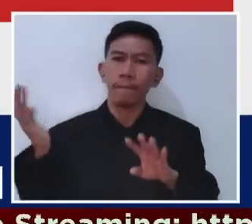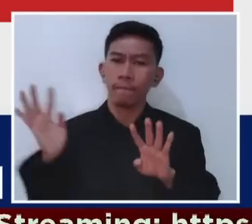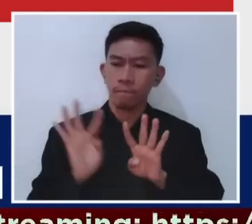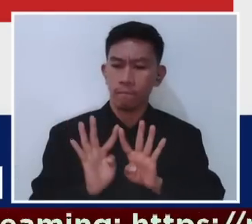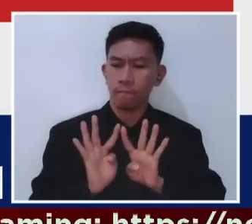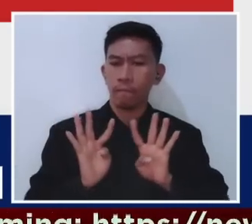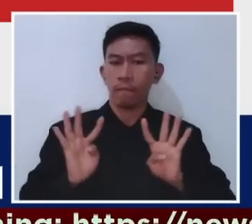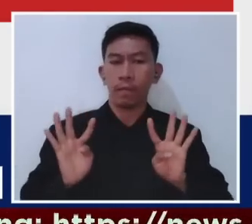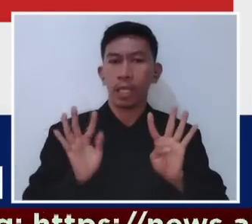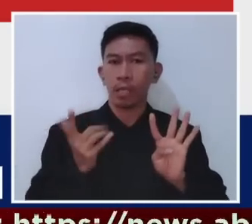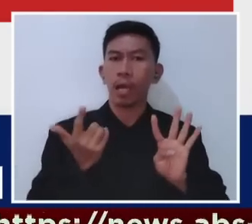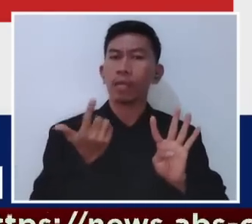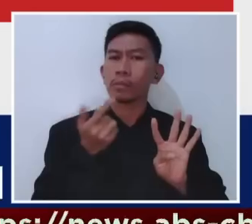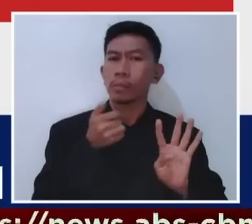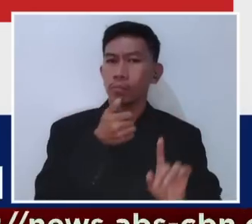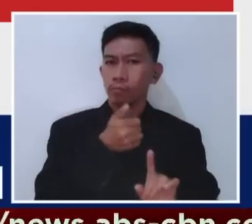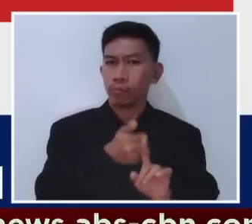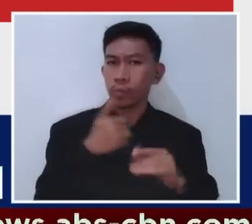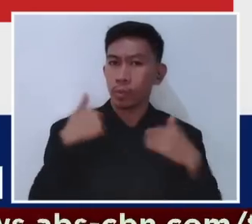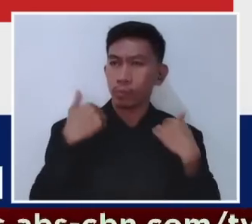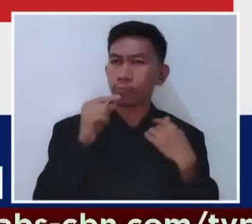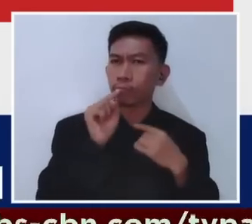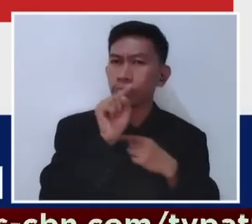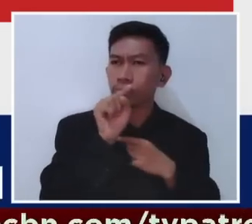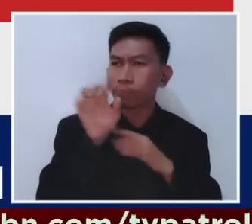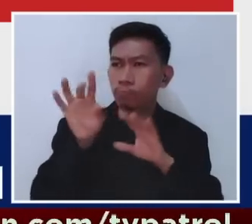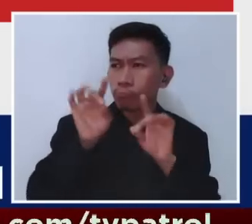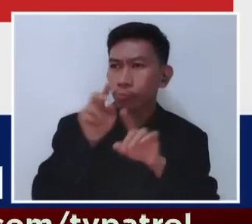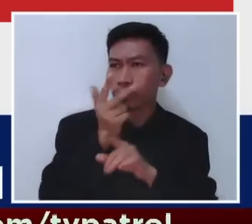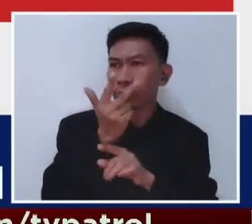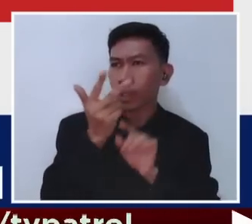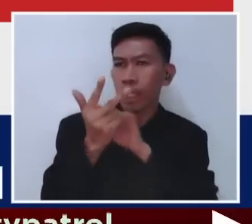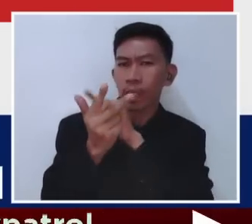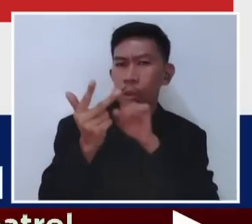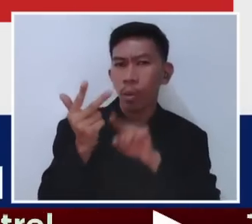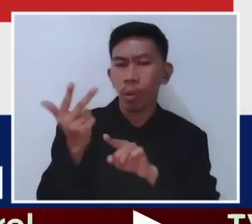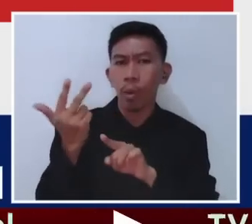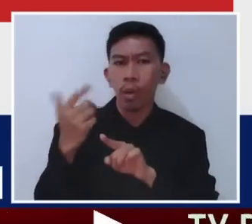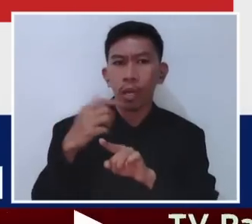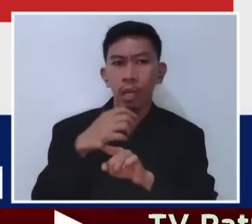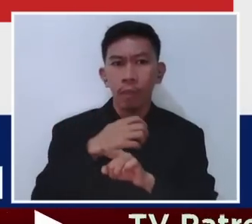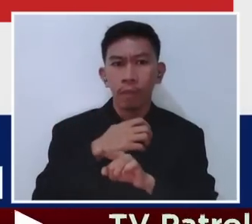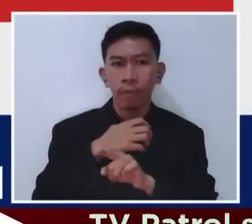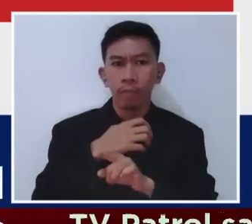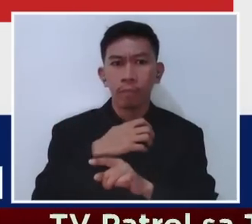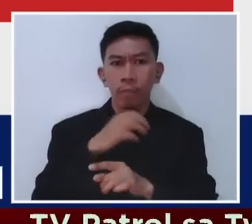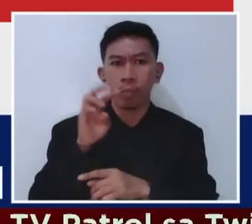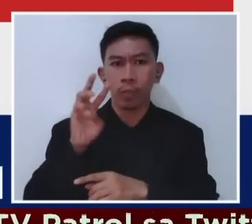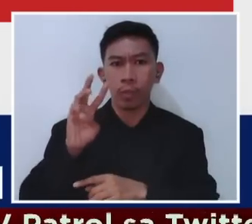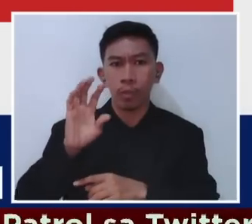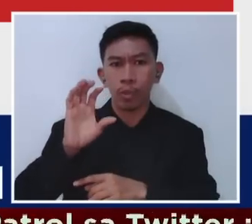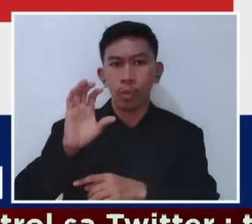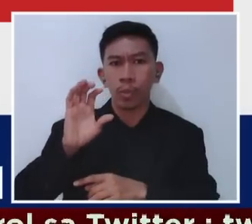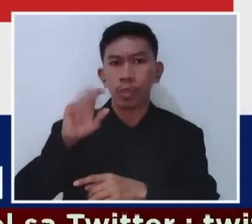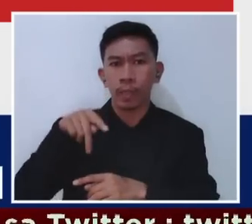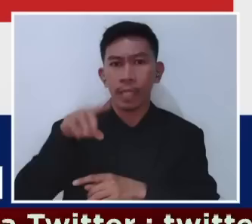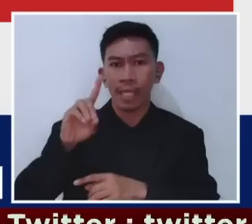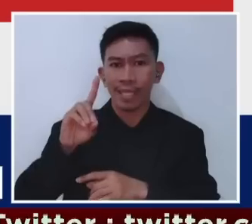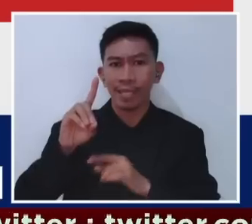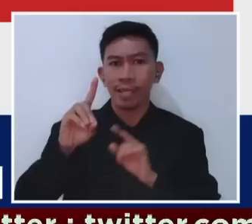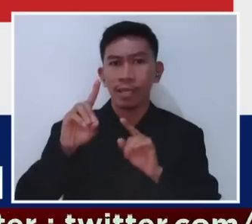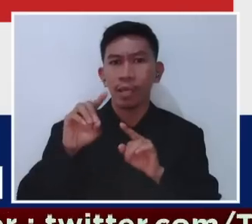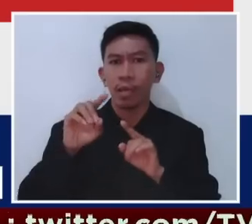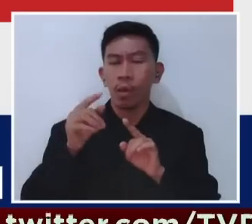sa NSWD and WCPD na nag-handle ng case na